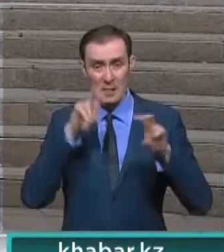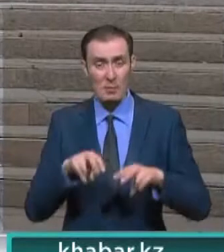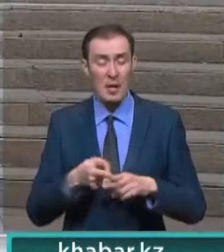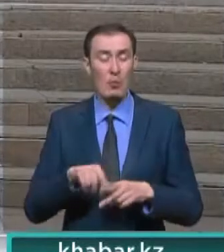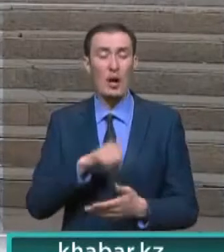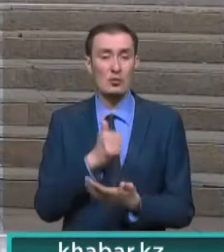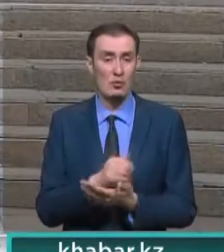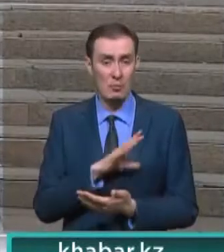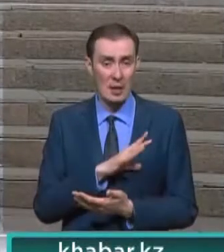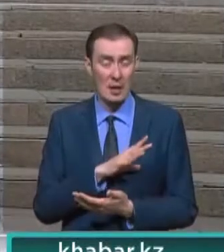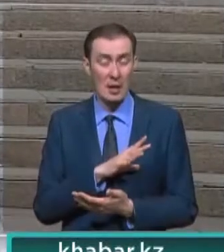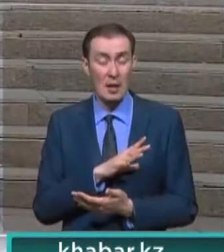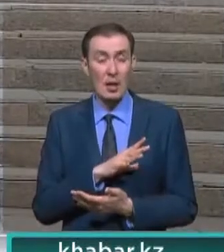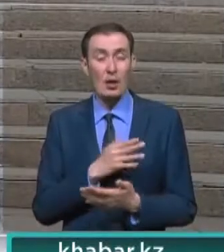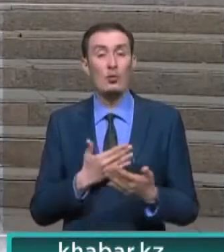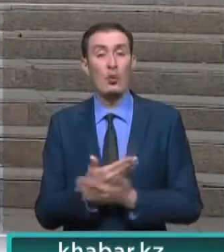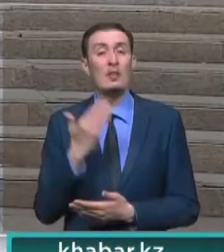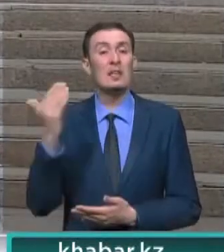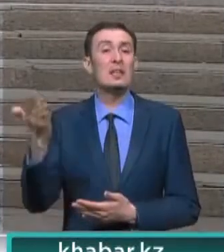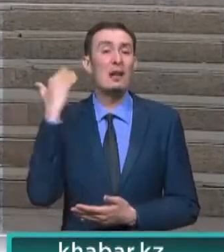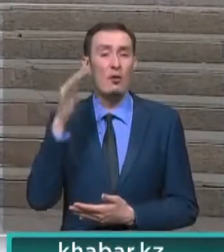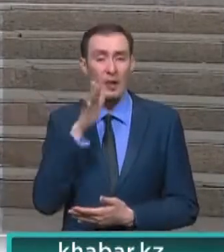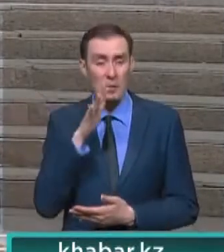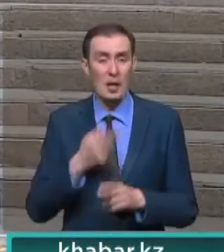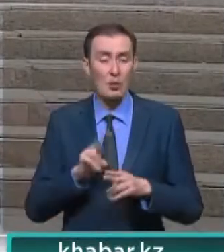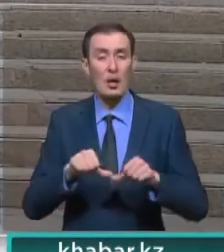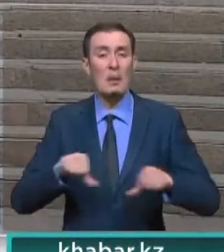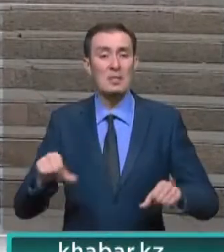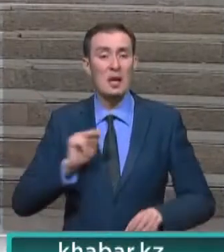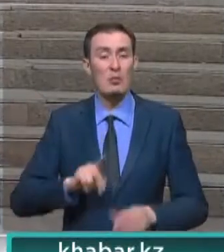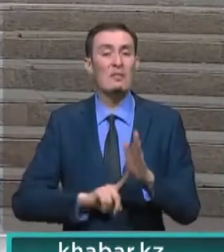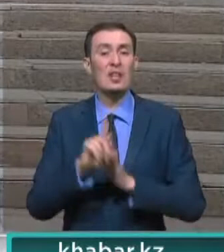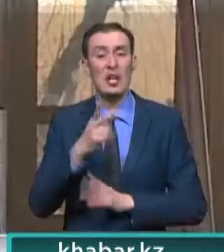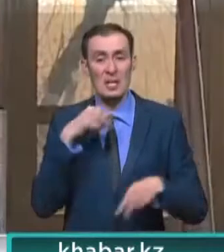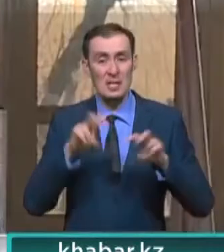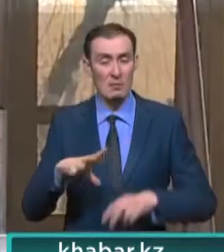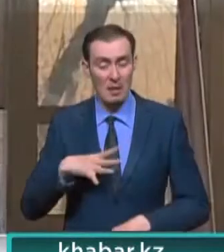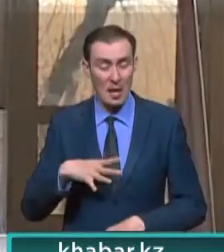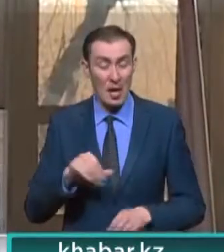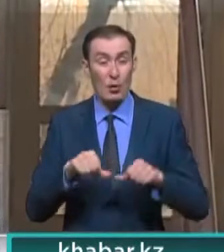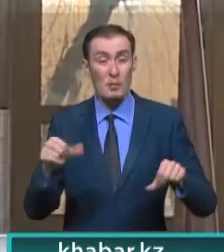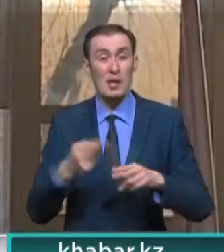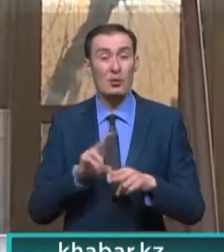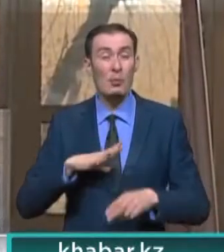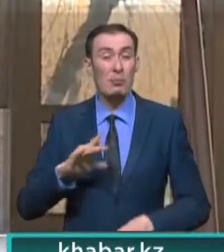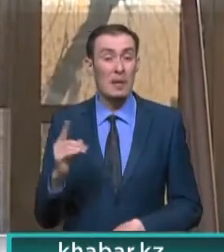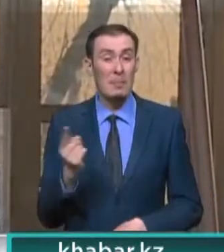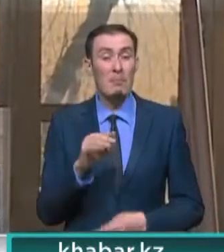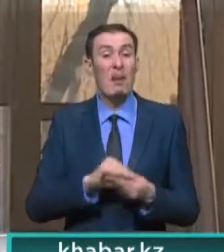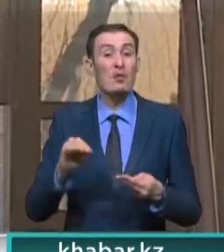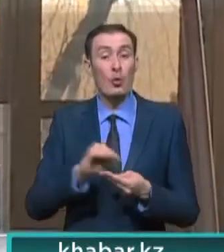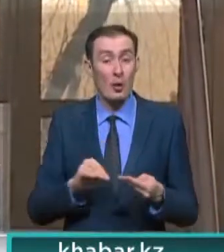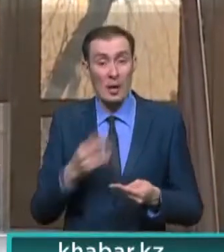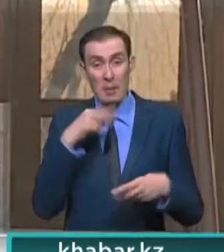за основу ArcelorMittal Темиртау берет доводы той комиссии, которая провела изначальное расследование. Комиссия, которая провела